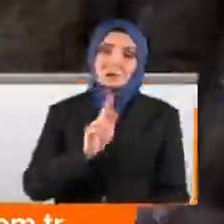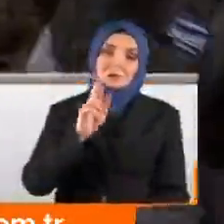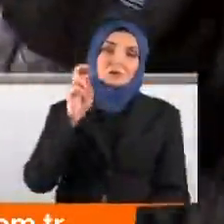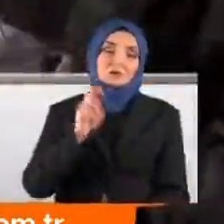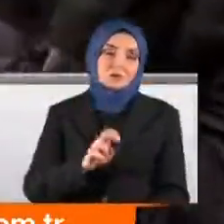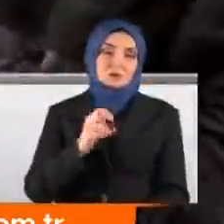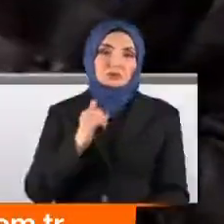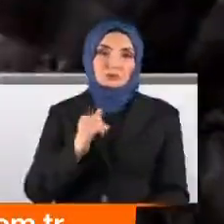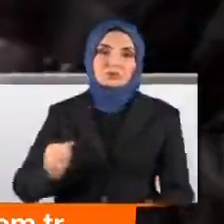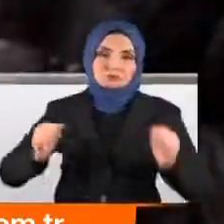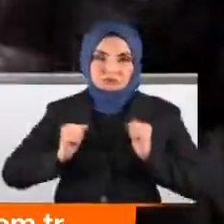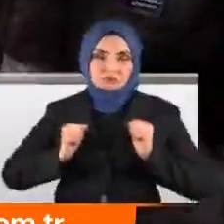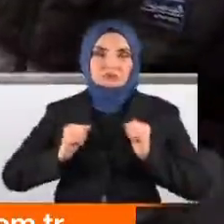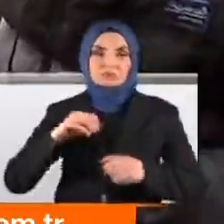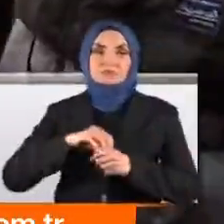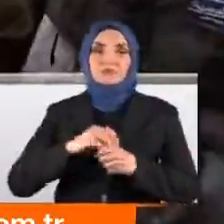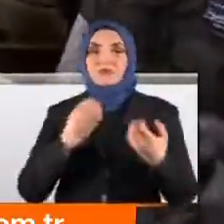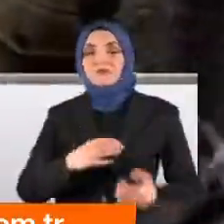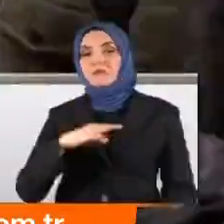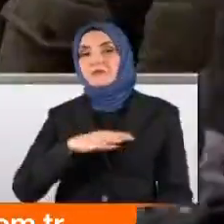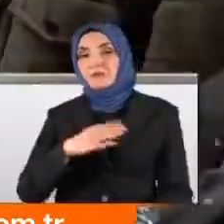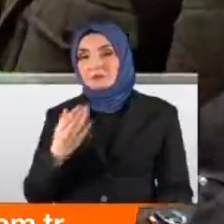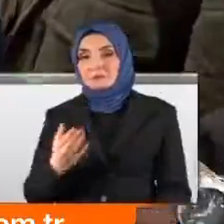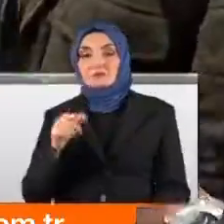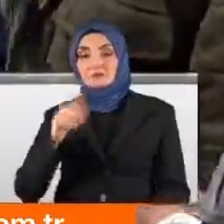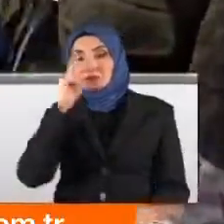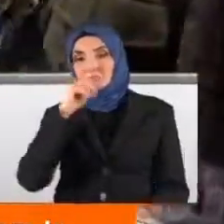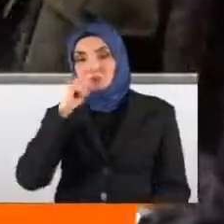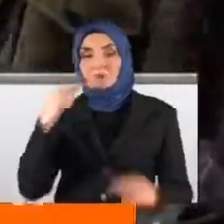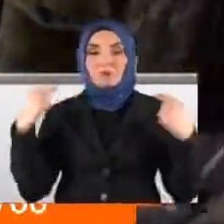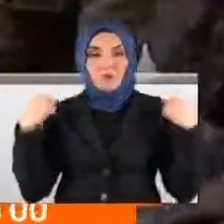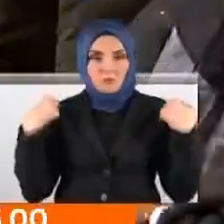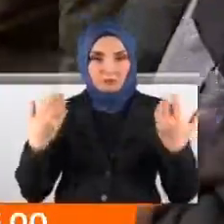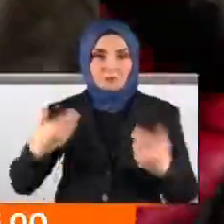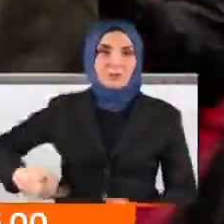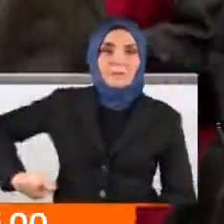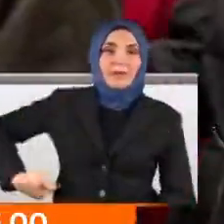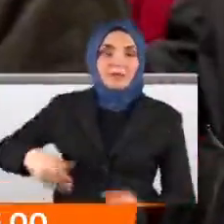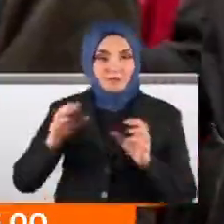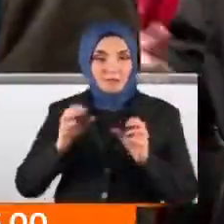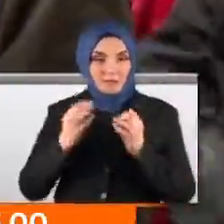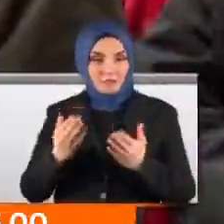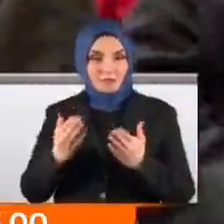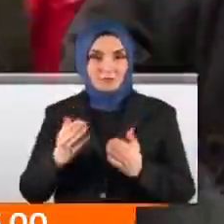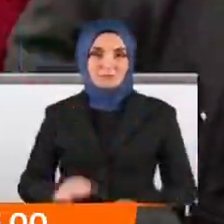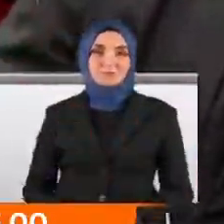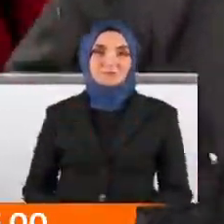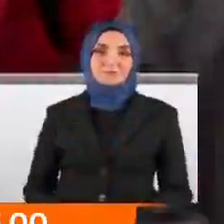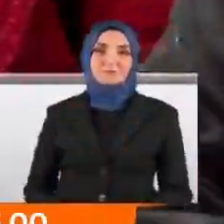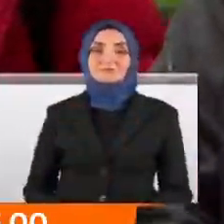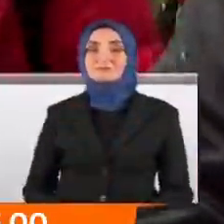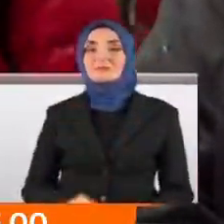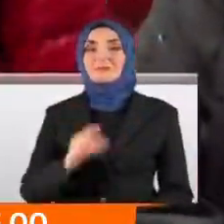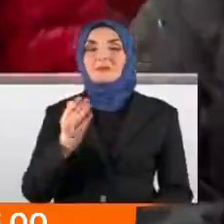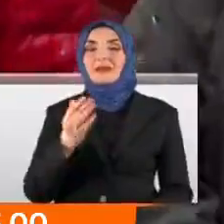8 kilo çanta taşıyor. İşte bu yüzden de hem omuzları hem de beli ağrıyor. Biz daha 1. ünitedeyken 8. üniteye